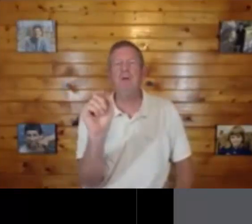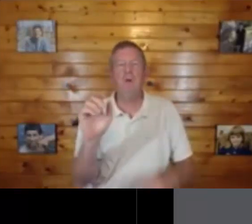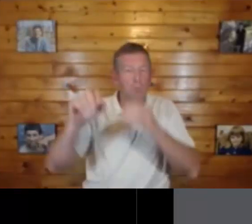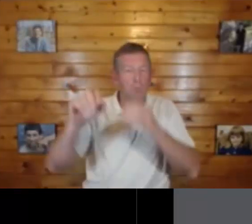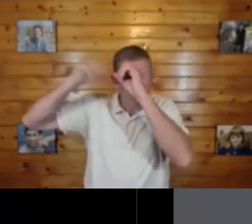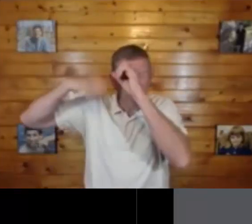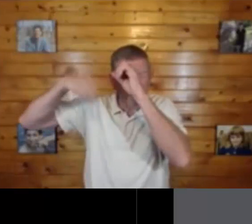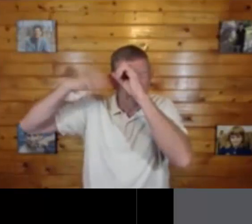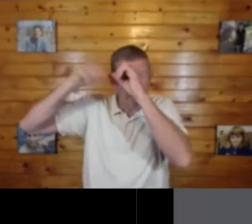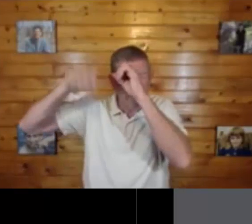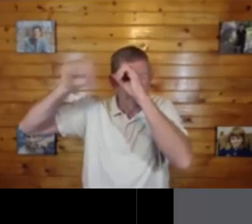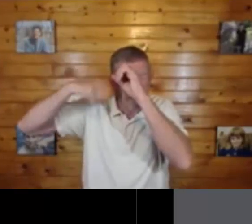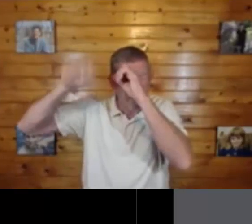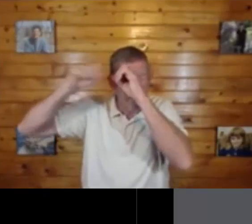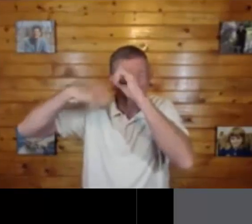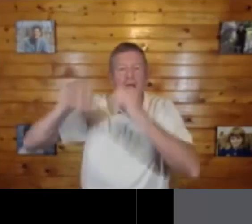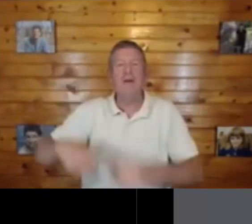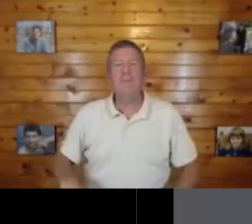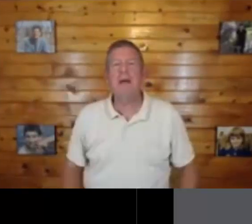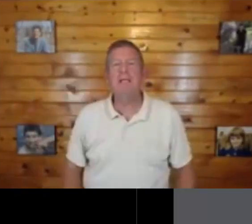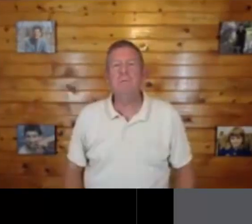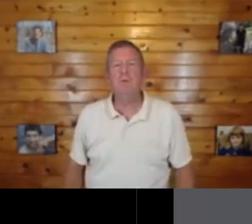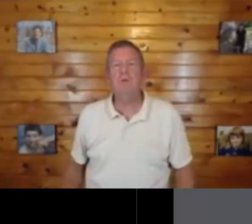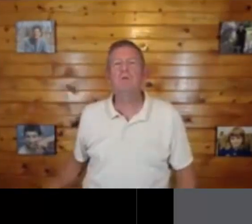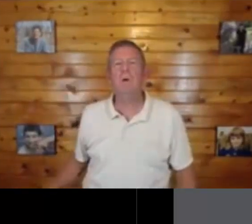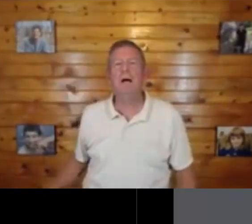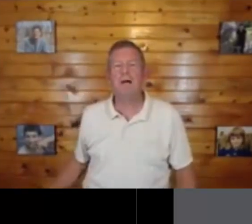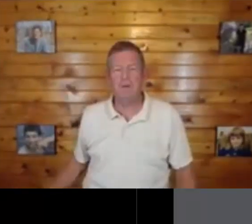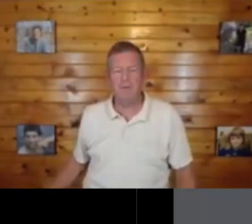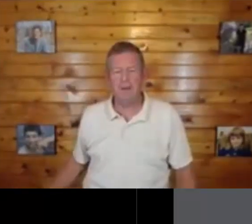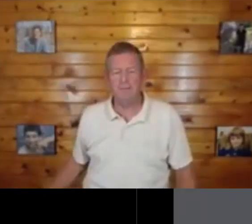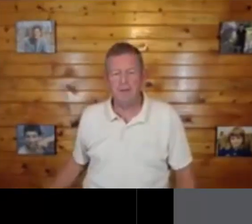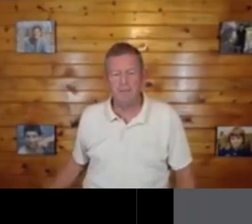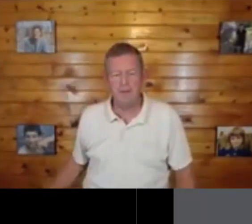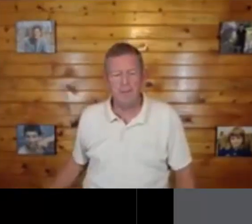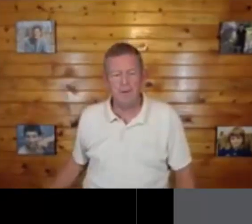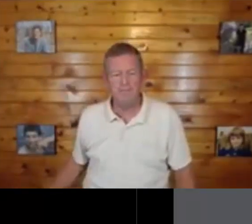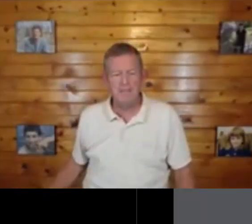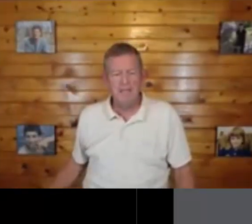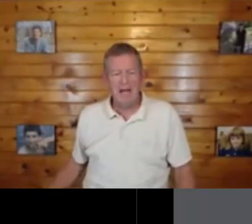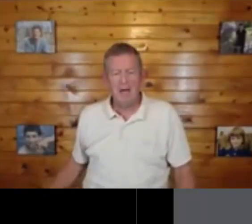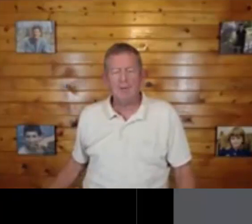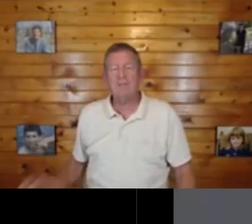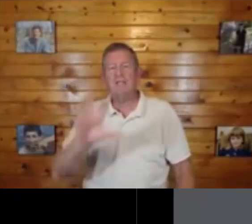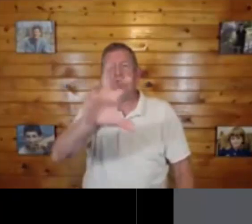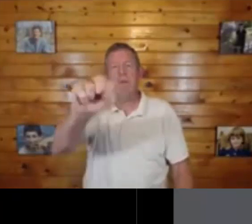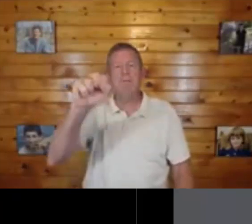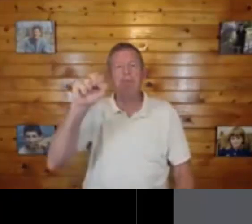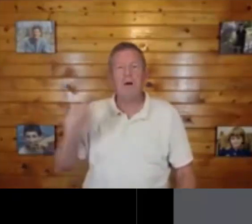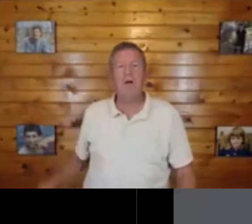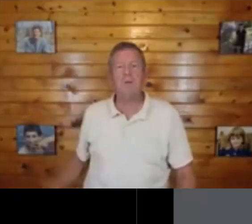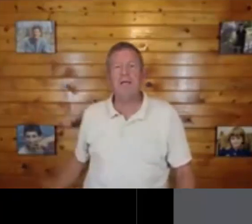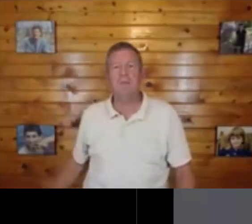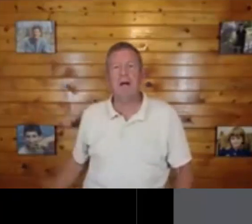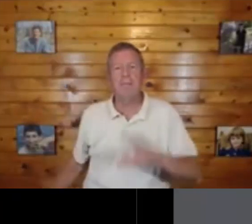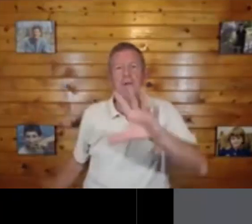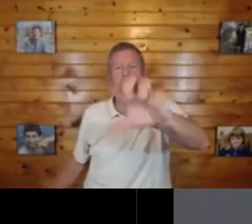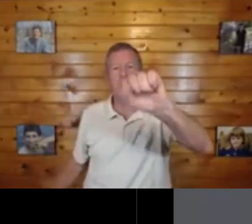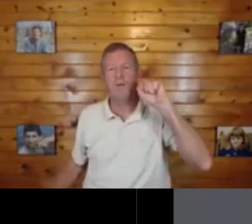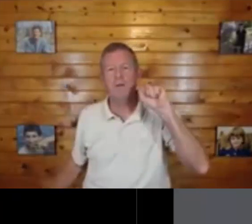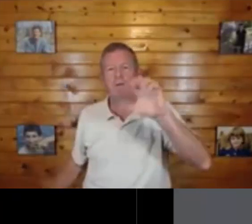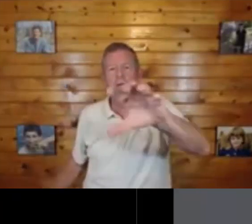des vidéos, je regarde des films avec Madame Nesbitt le soir, par moment. Alors, ça, c'est prendre, n'est-ce